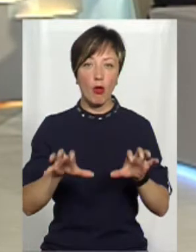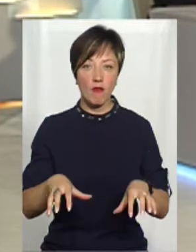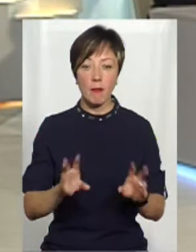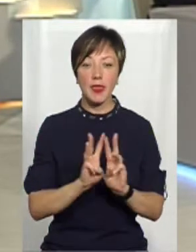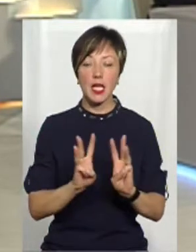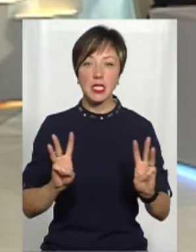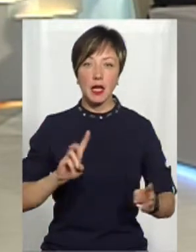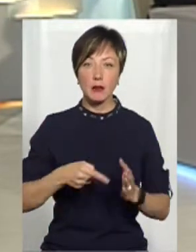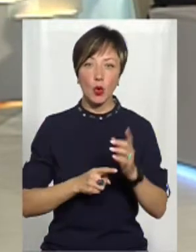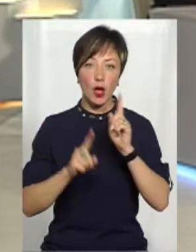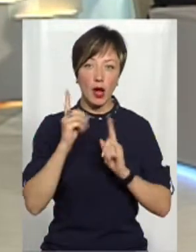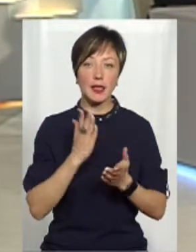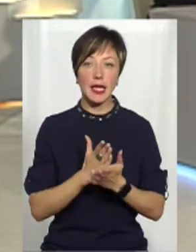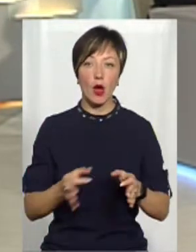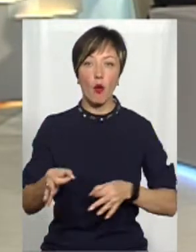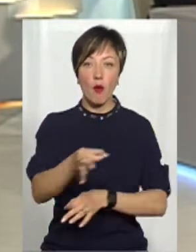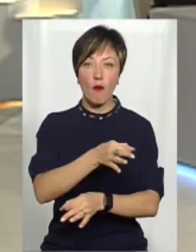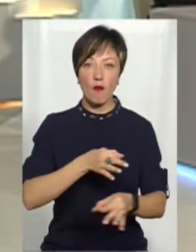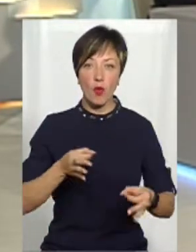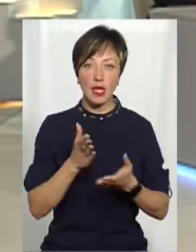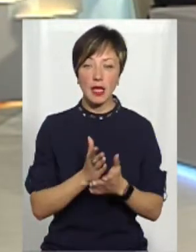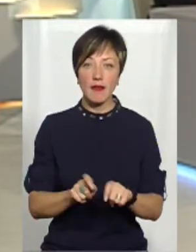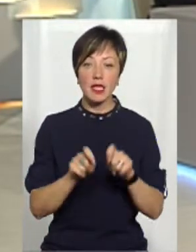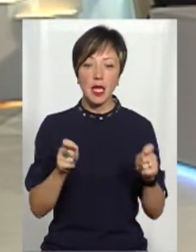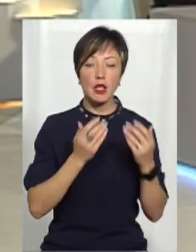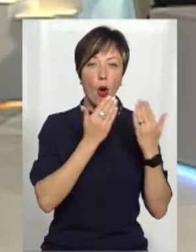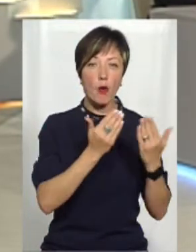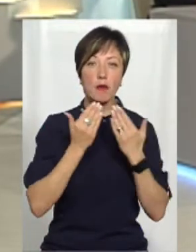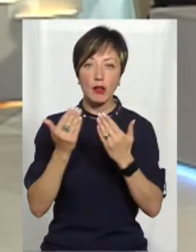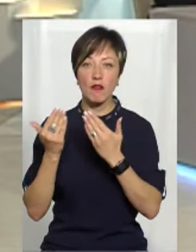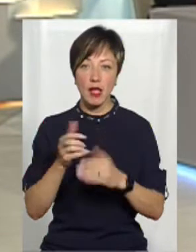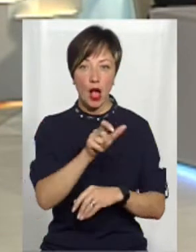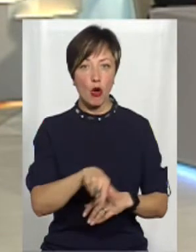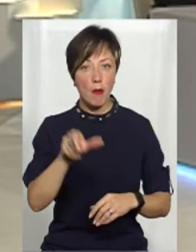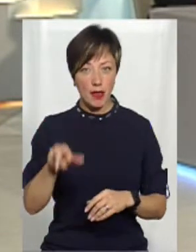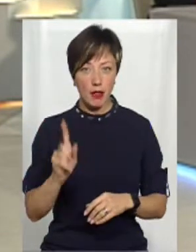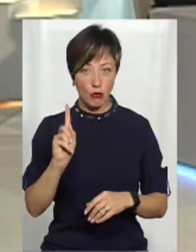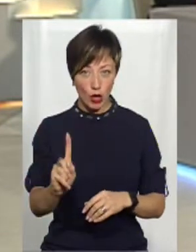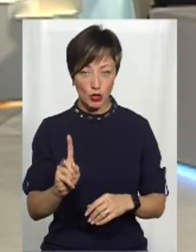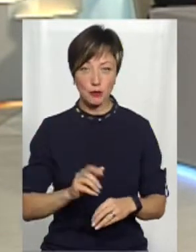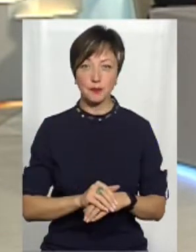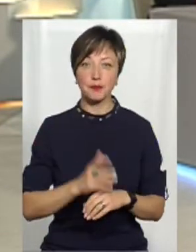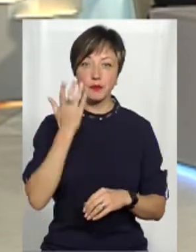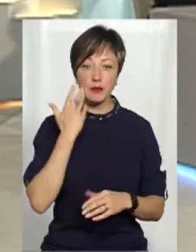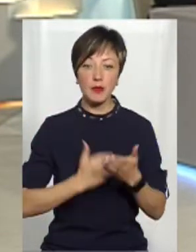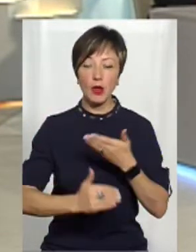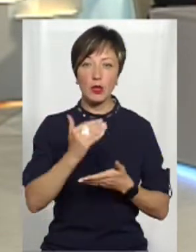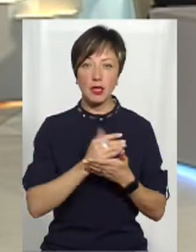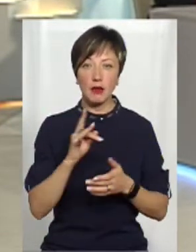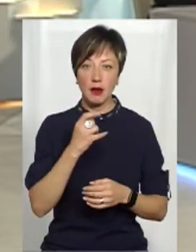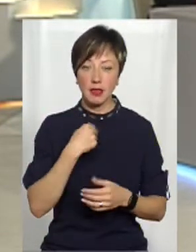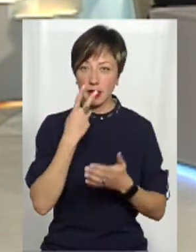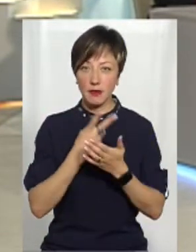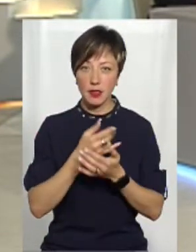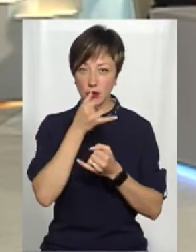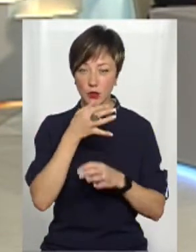того, на сайті міської ради є обговорення, є відкриті опитування громадян, до речі. І, ну, коли останній раз я дивилася, я не